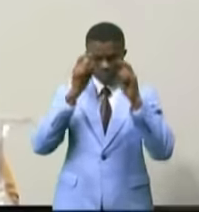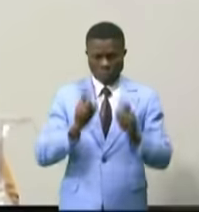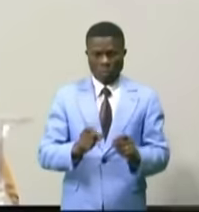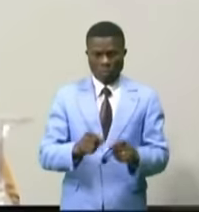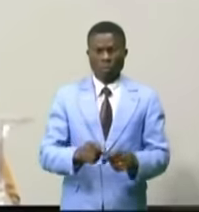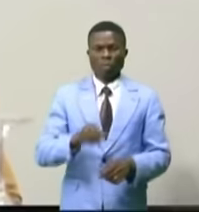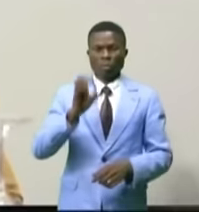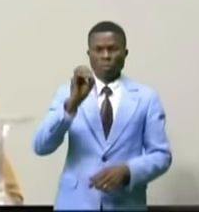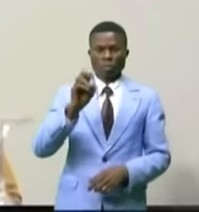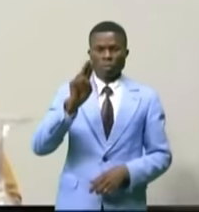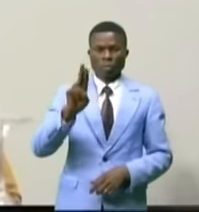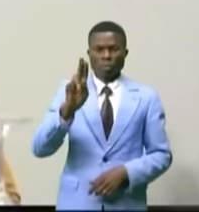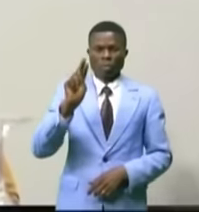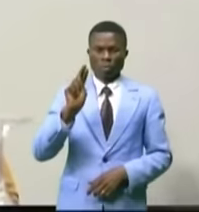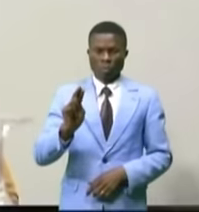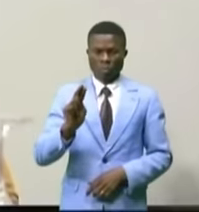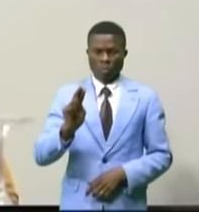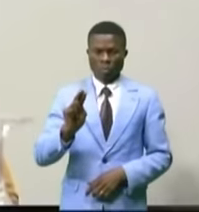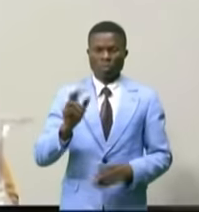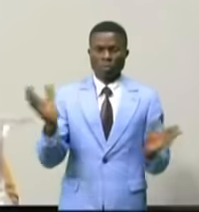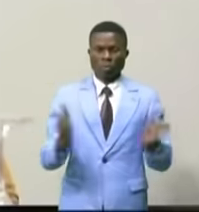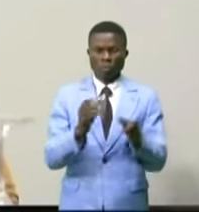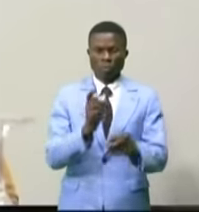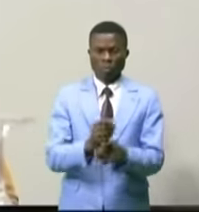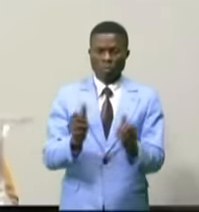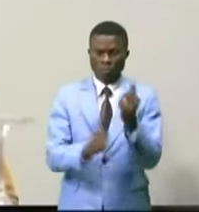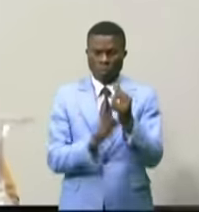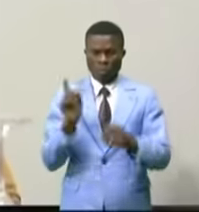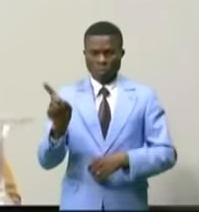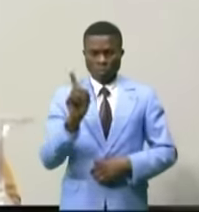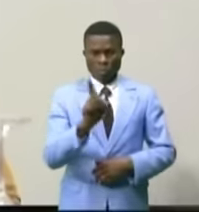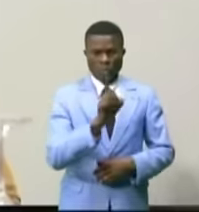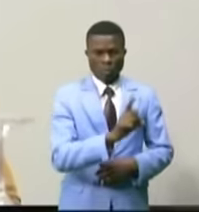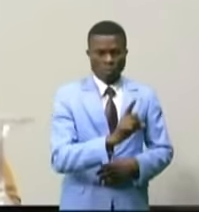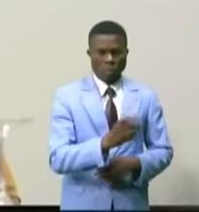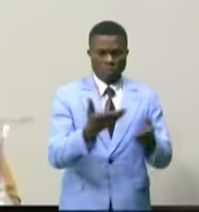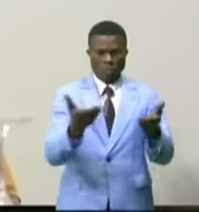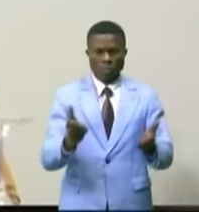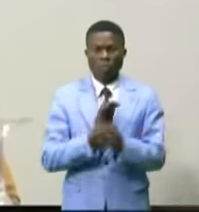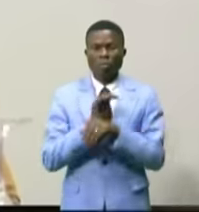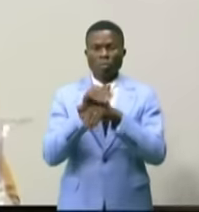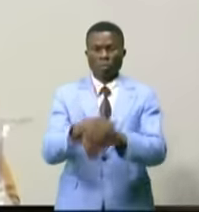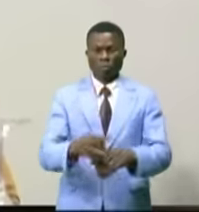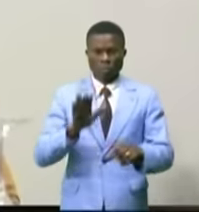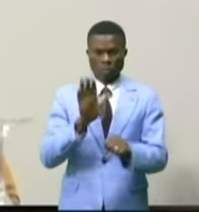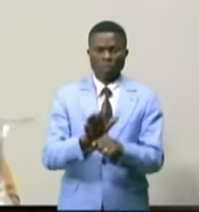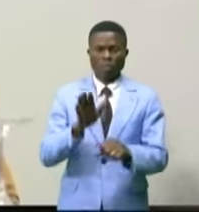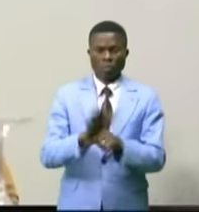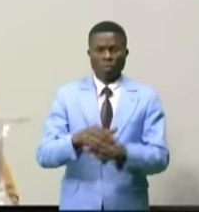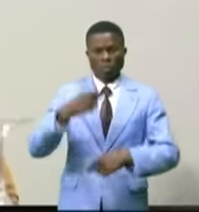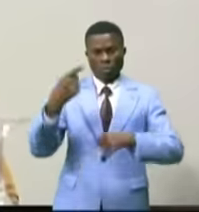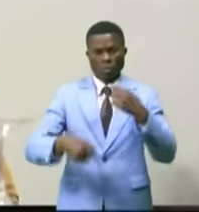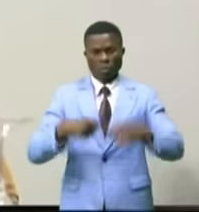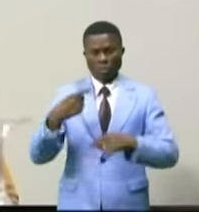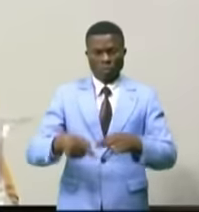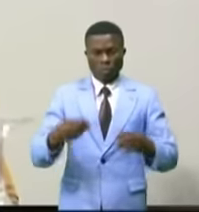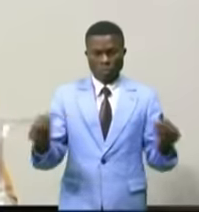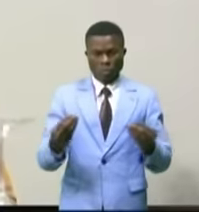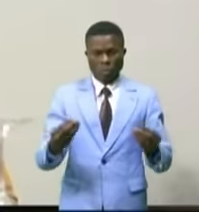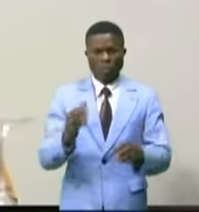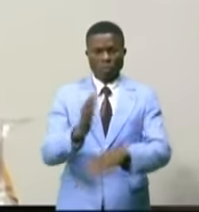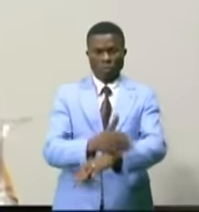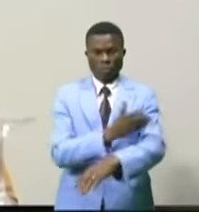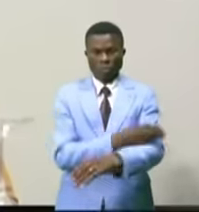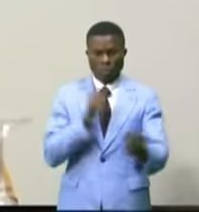MONUSCO. J'encourage ainsi chacun d'entre vous à contribuer activement aux discussions de sorte que les progrès